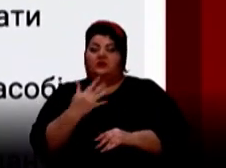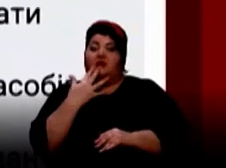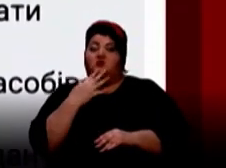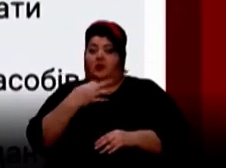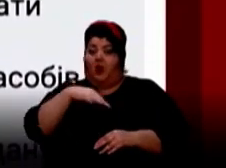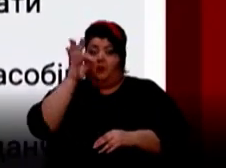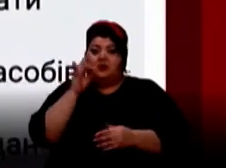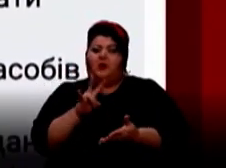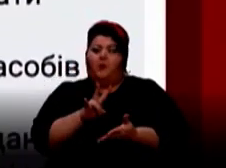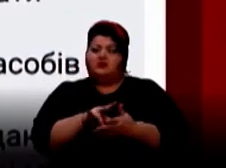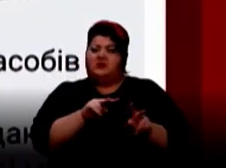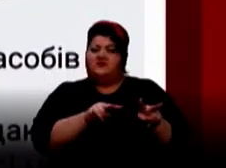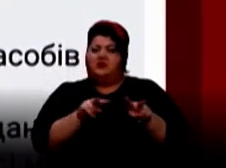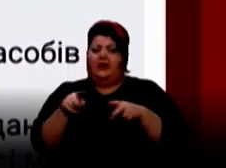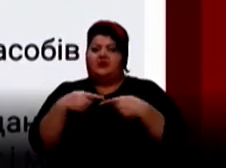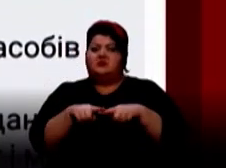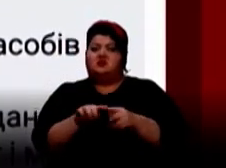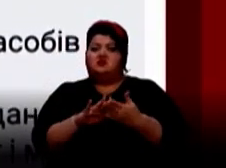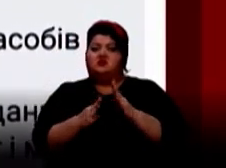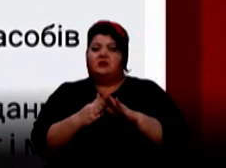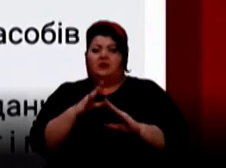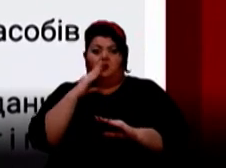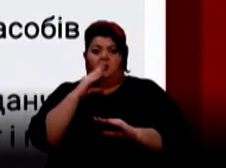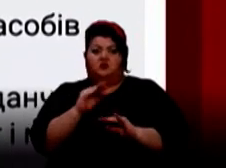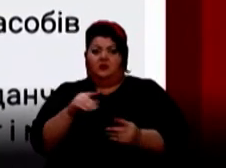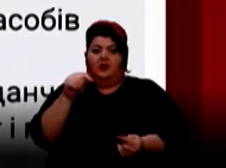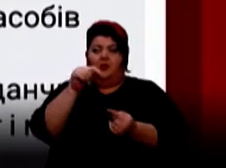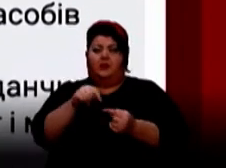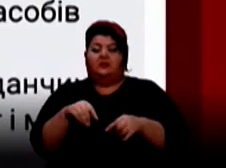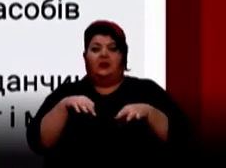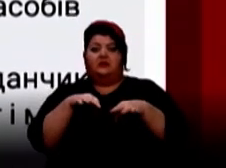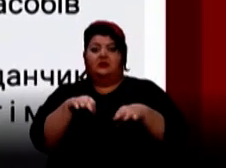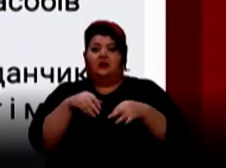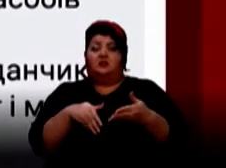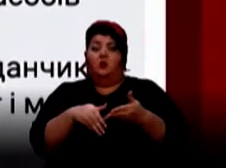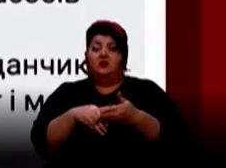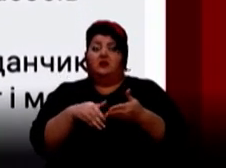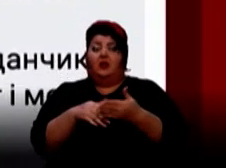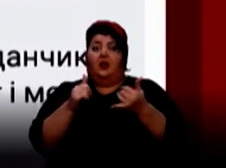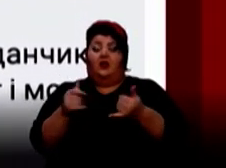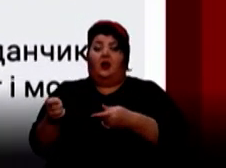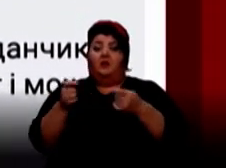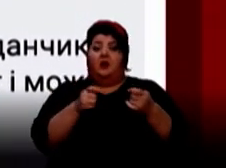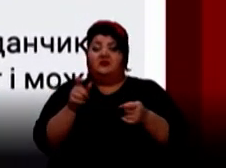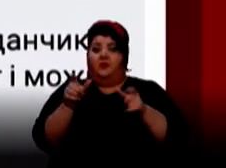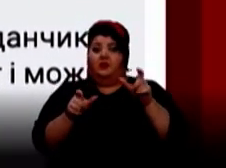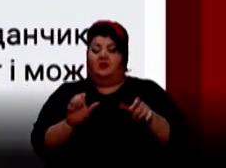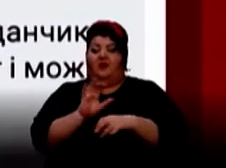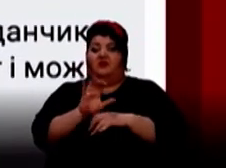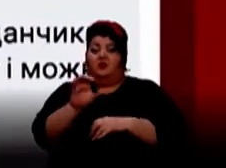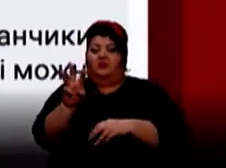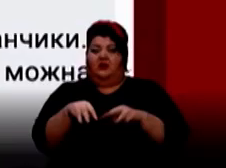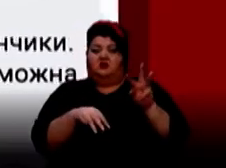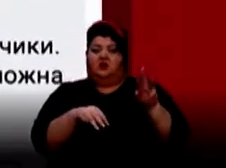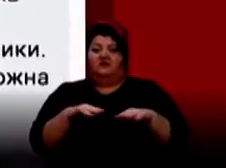поліції постійно відслідковувати технічний стан маршруток, непридатні транспортні засоби для перевезень пасажирів відправляти на штрафні майданчики.